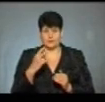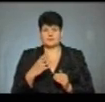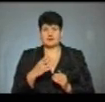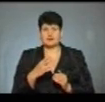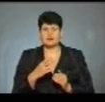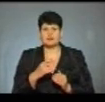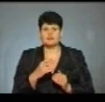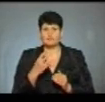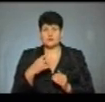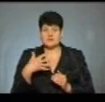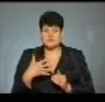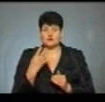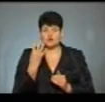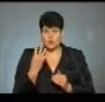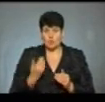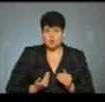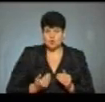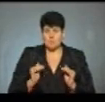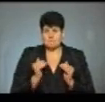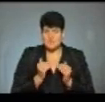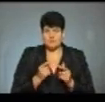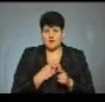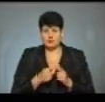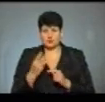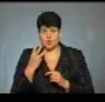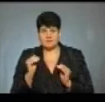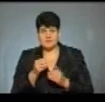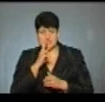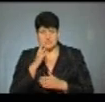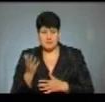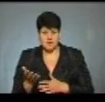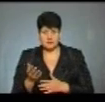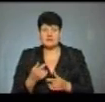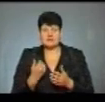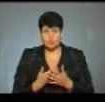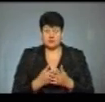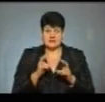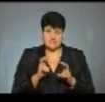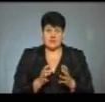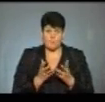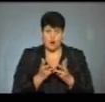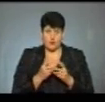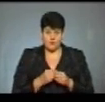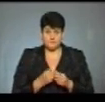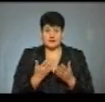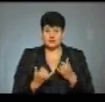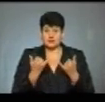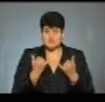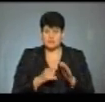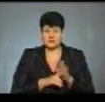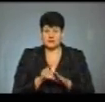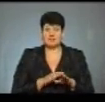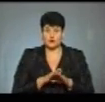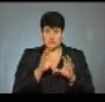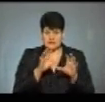додивилися депутати. Або 4 прожиткових мінімумів, або 3 мінімальних зарплат. Так от, ми просто сіли і порахували, якщо зараз почати